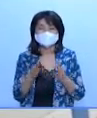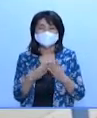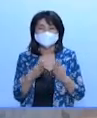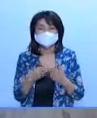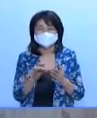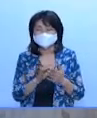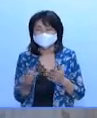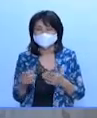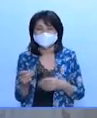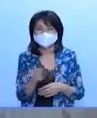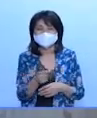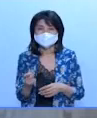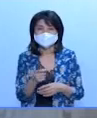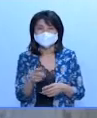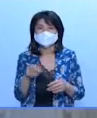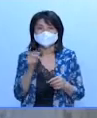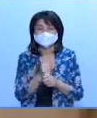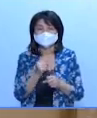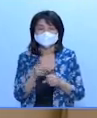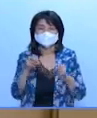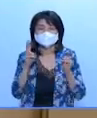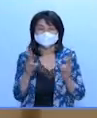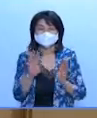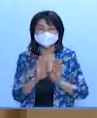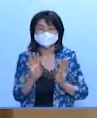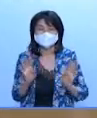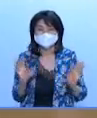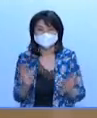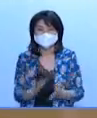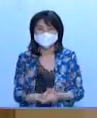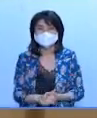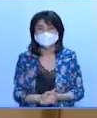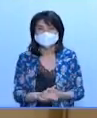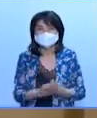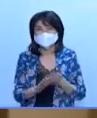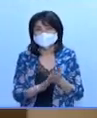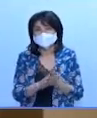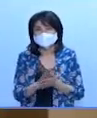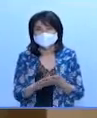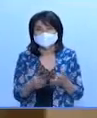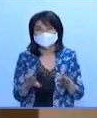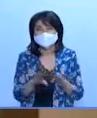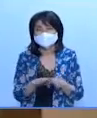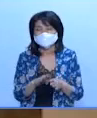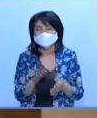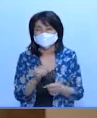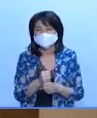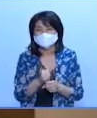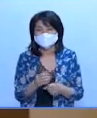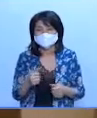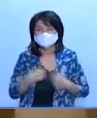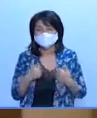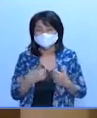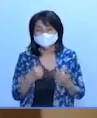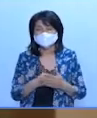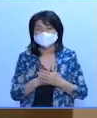сняли щеколды и установили специальные заборы. Вершить ничего мы такого не вершим. Стараемся поддерживать друг